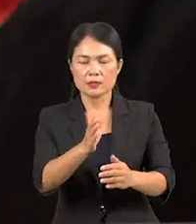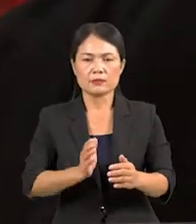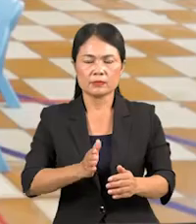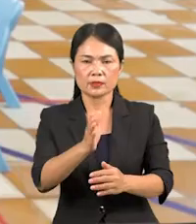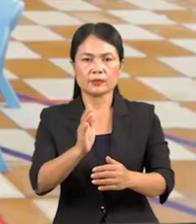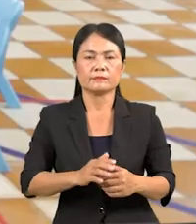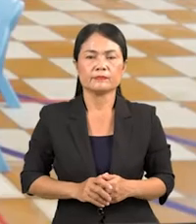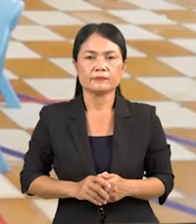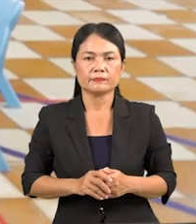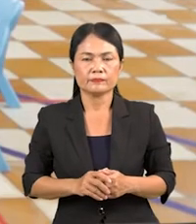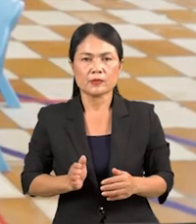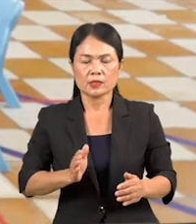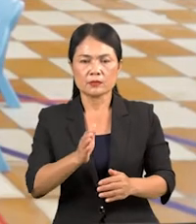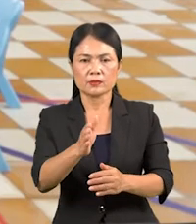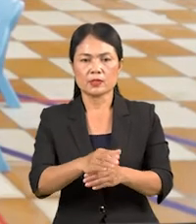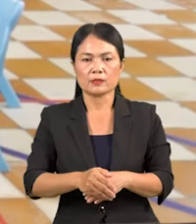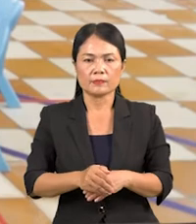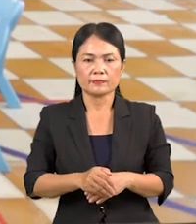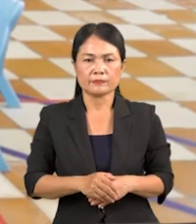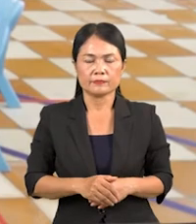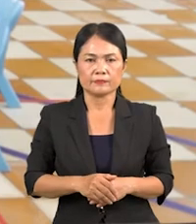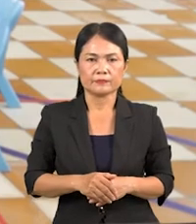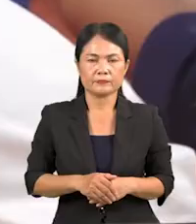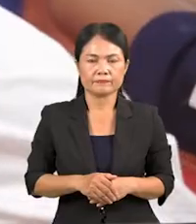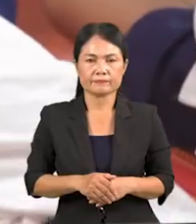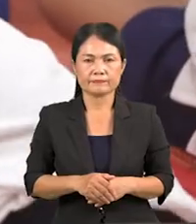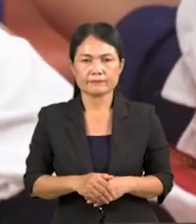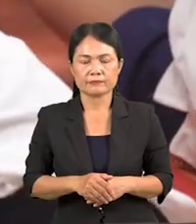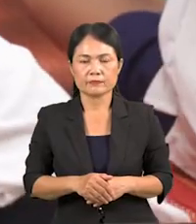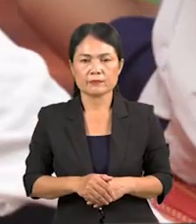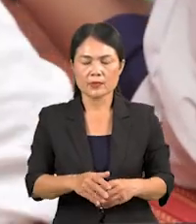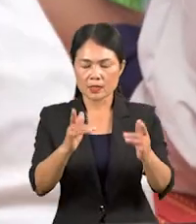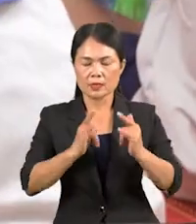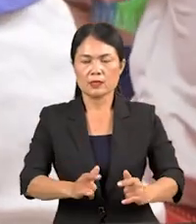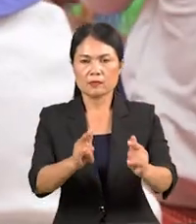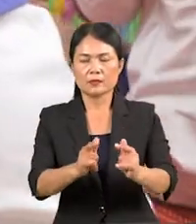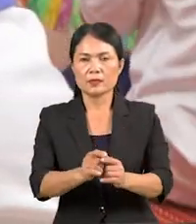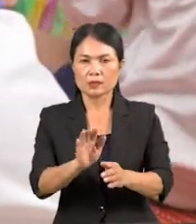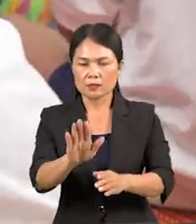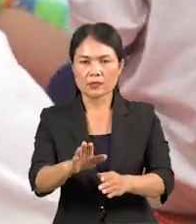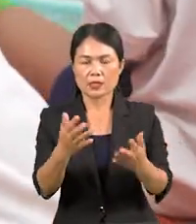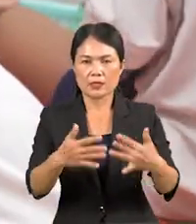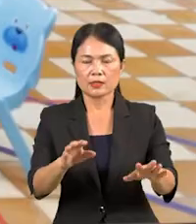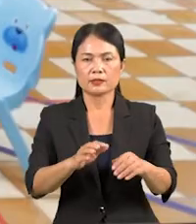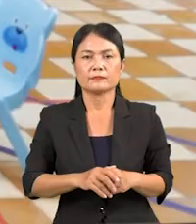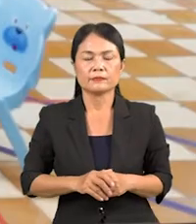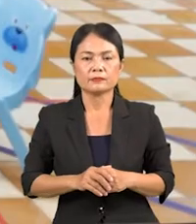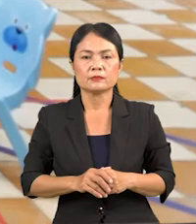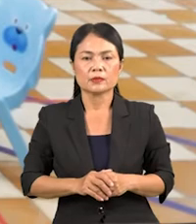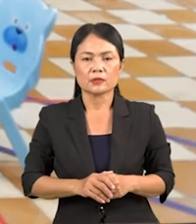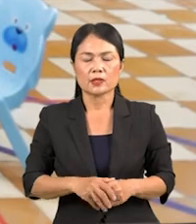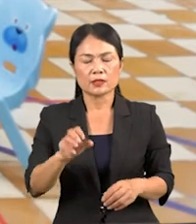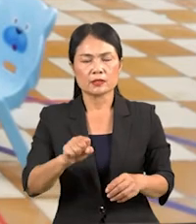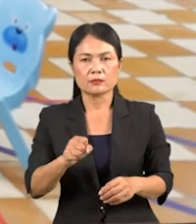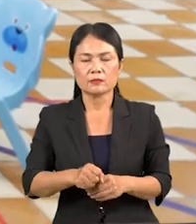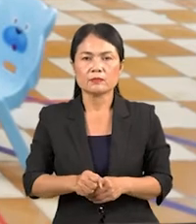នលឿនលឿនលឿនឡើងកុំឡែងសោយគេកូនប្រឹងខ្លួនឯងហើយលើឯងចាក្រុម